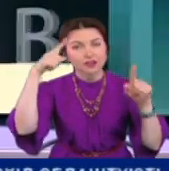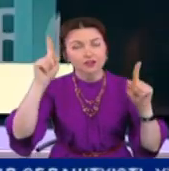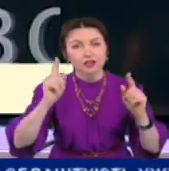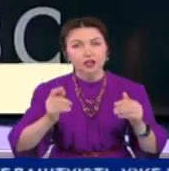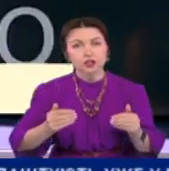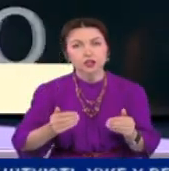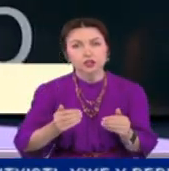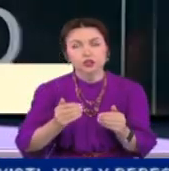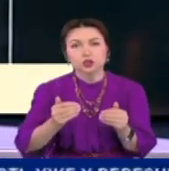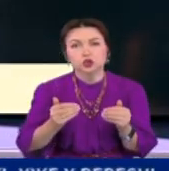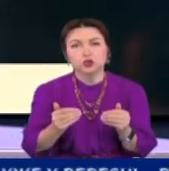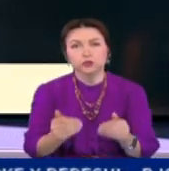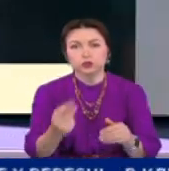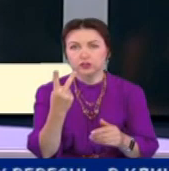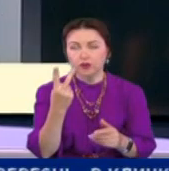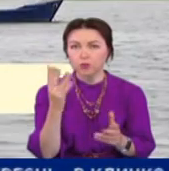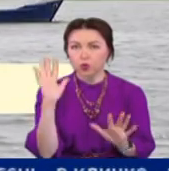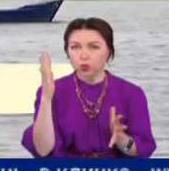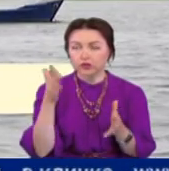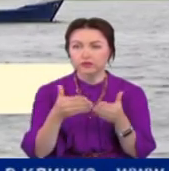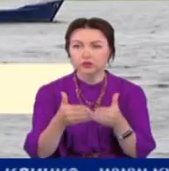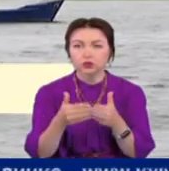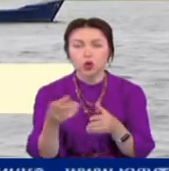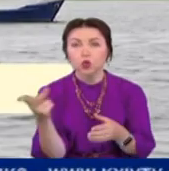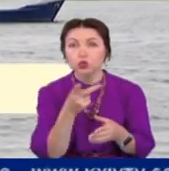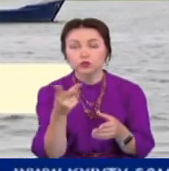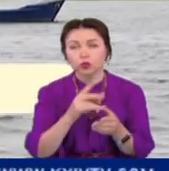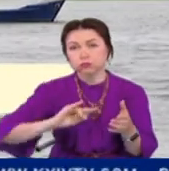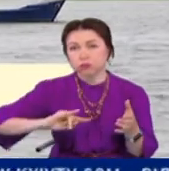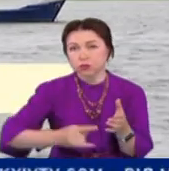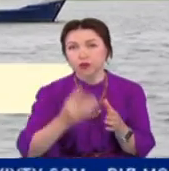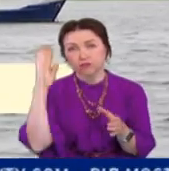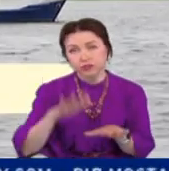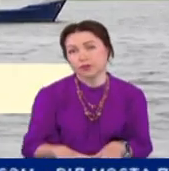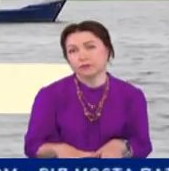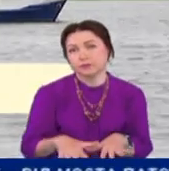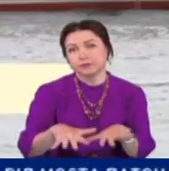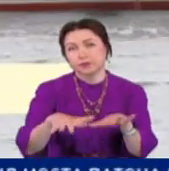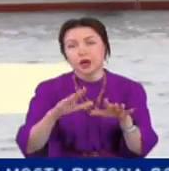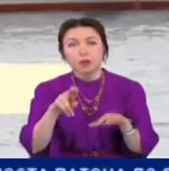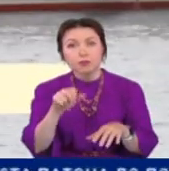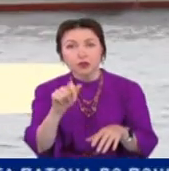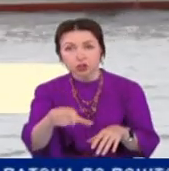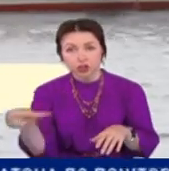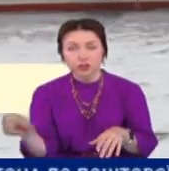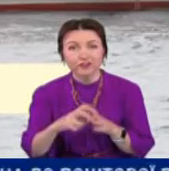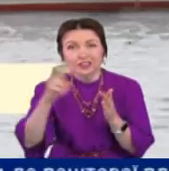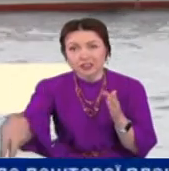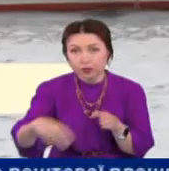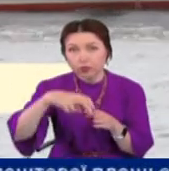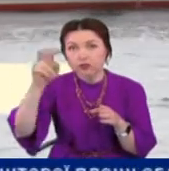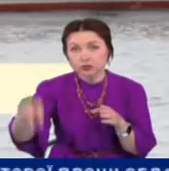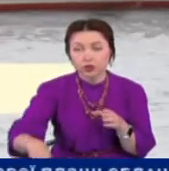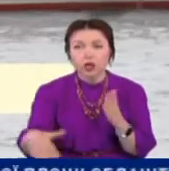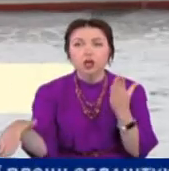два прогулянкових судна. В обох виникли пробоїни, та вода почала заливати трюми. Пасажири вистрибували за борт, їм